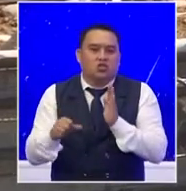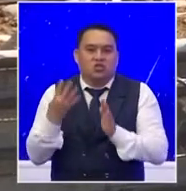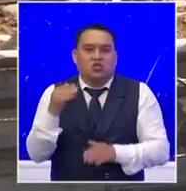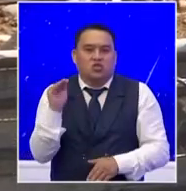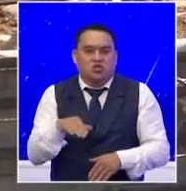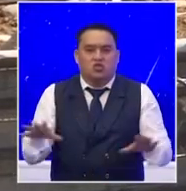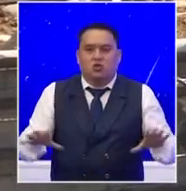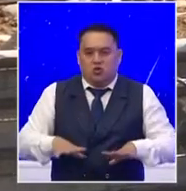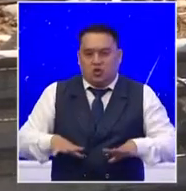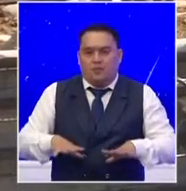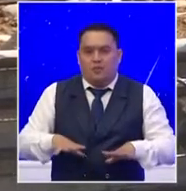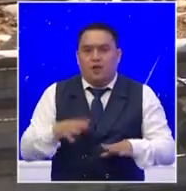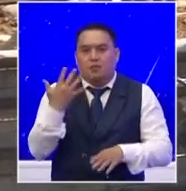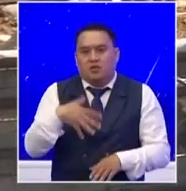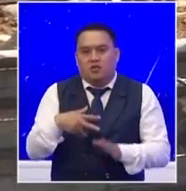364 000 лошадей,